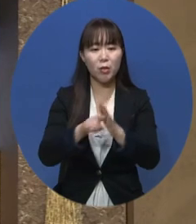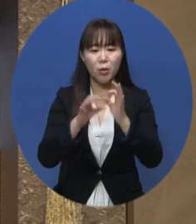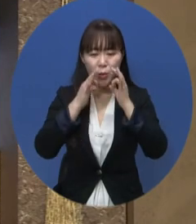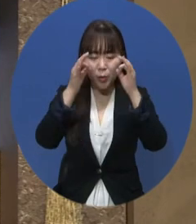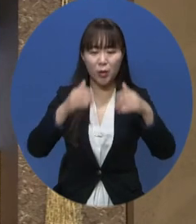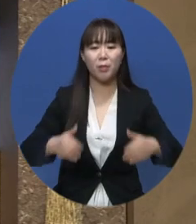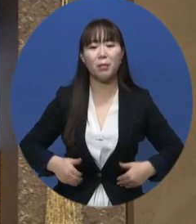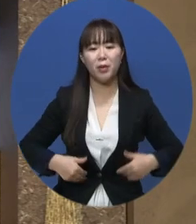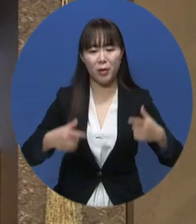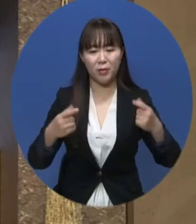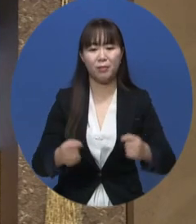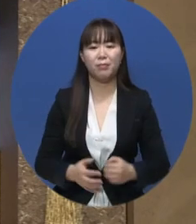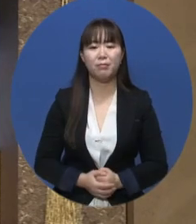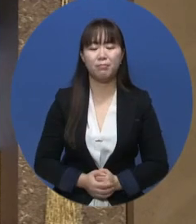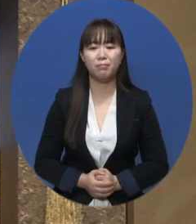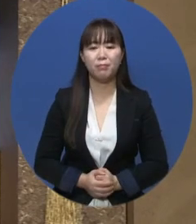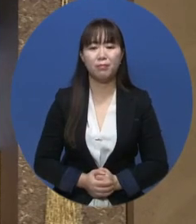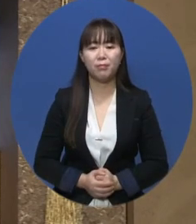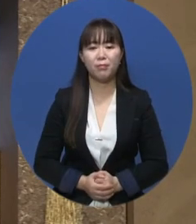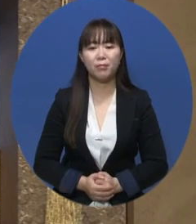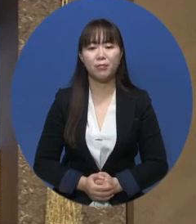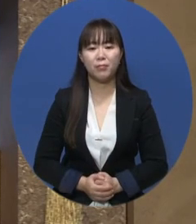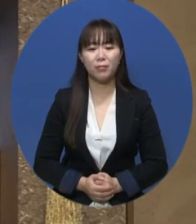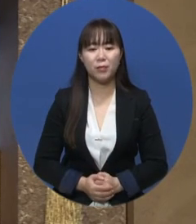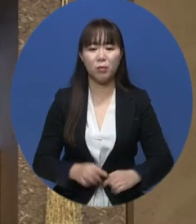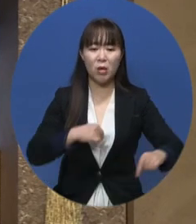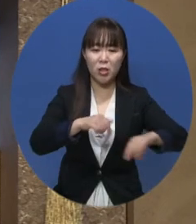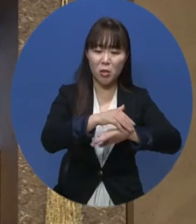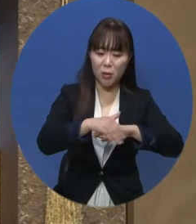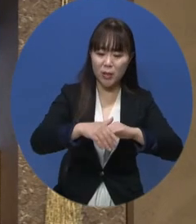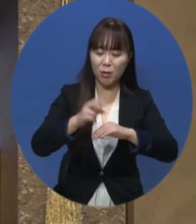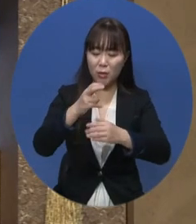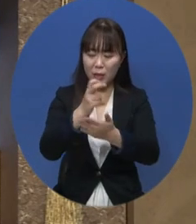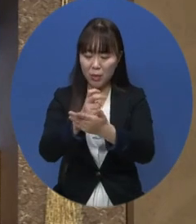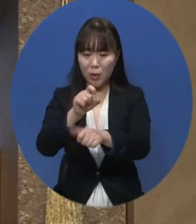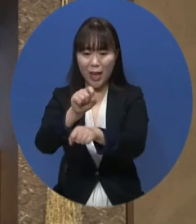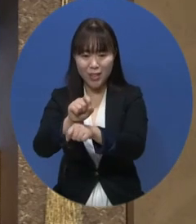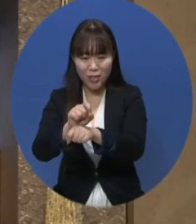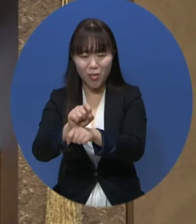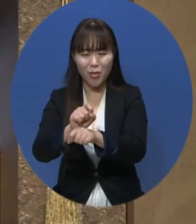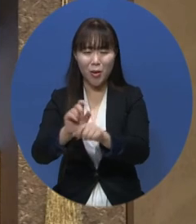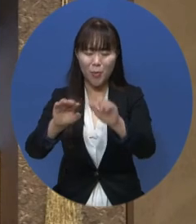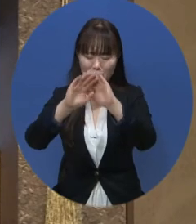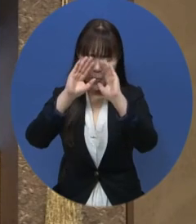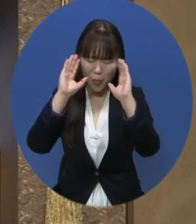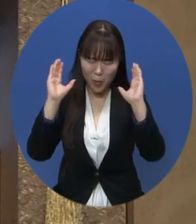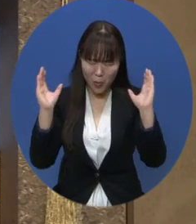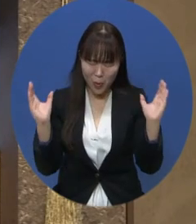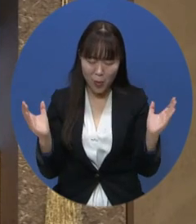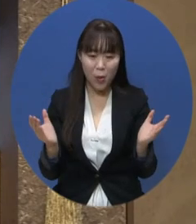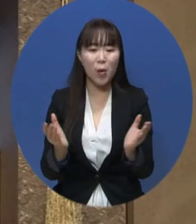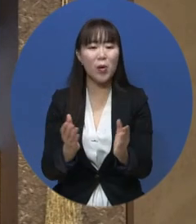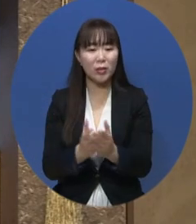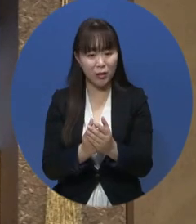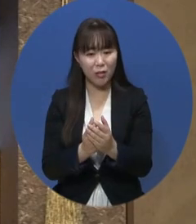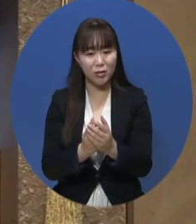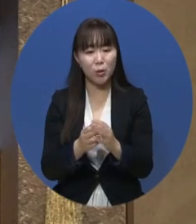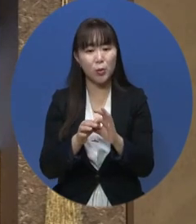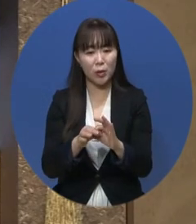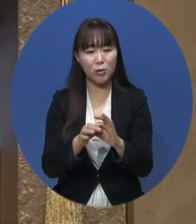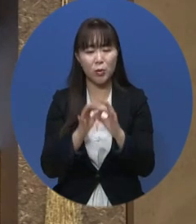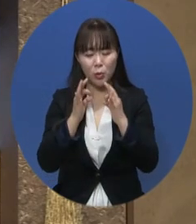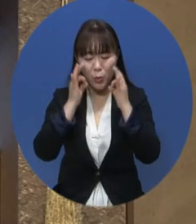해야 된다고 생각합니다. 그래서 뭐 정책이나 제도나 행정이나 네. 정말 모든 총동원을 통해서